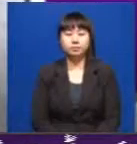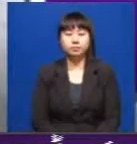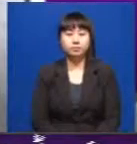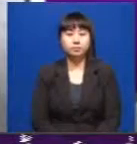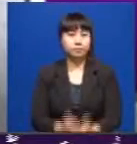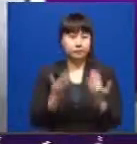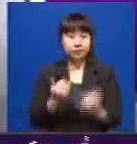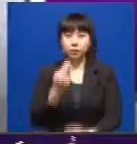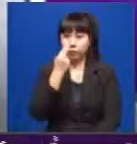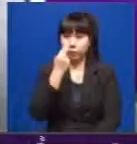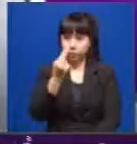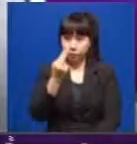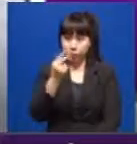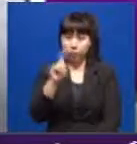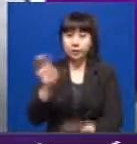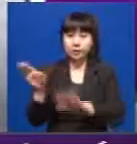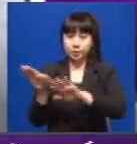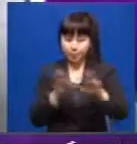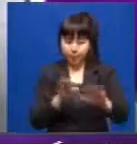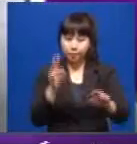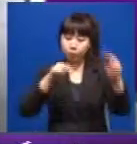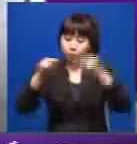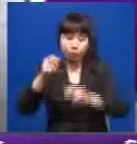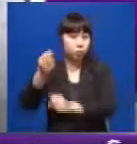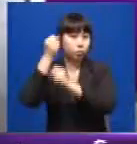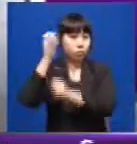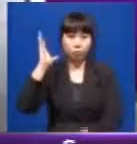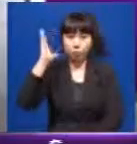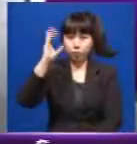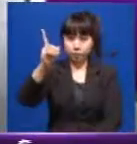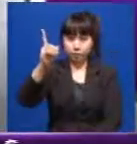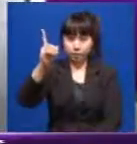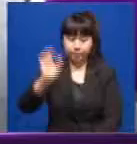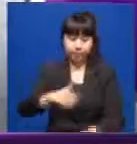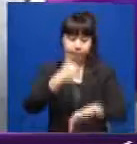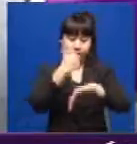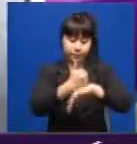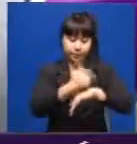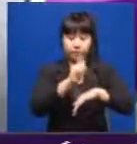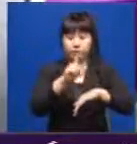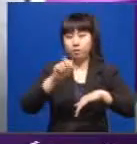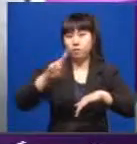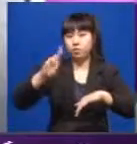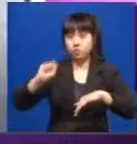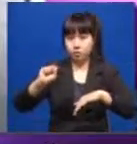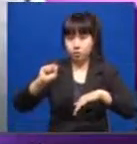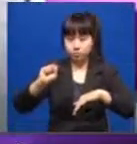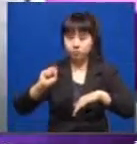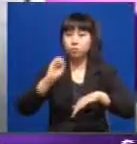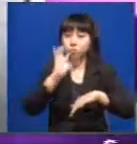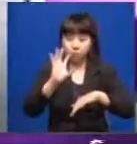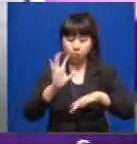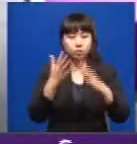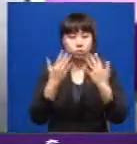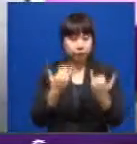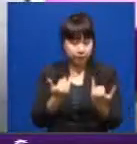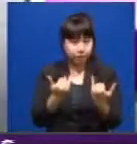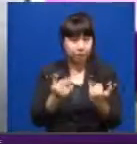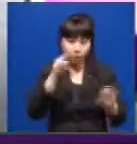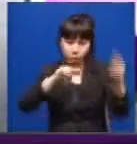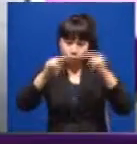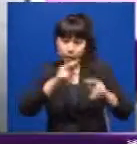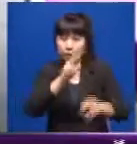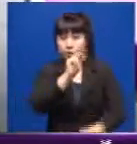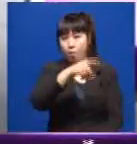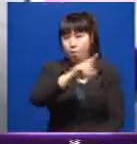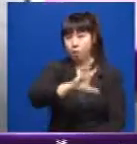มาดูและมาดูการเตรียมความพร้อมดูแลการชุมนุมในวันพรุ่งนี้นะคะทางผู้อำนวยการสรสก็ยืนยันว่าจะดูแลการเคลื่อนไหวของกลุ่ม